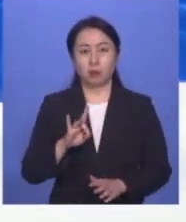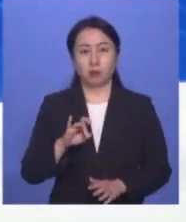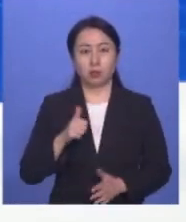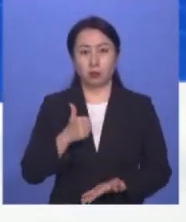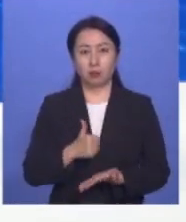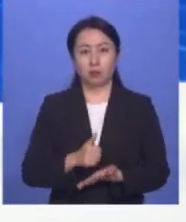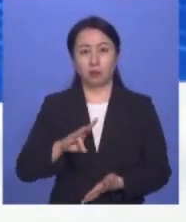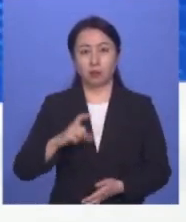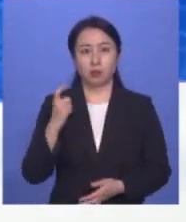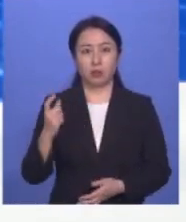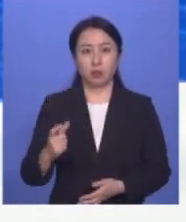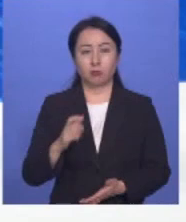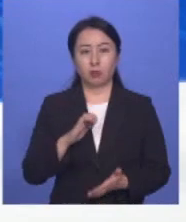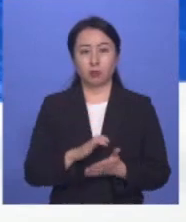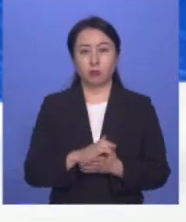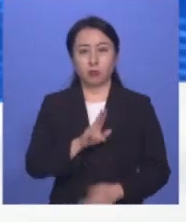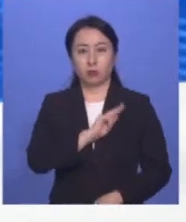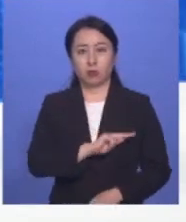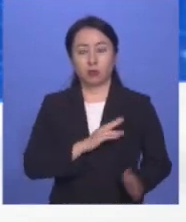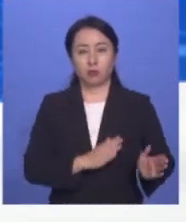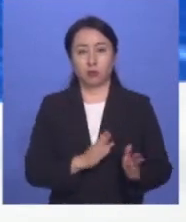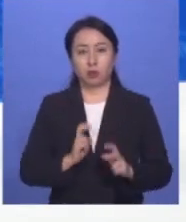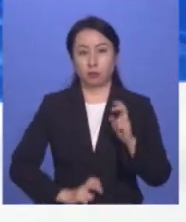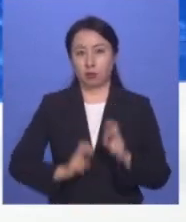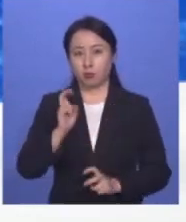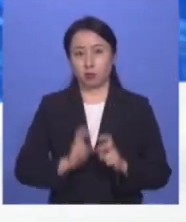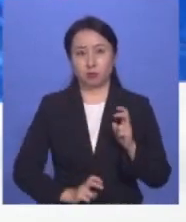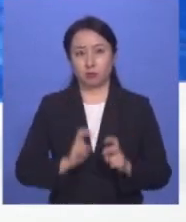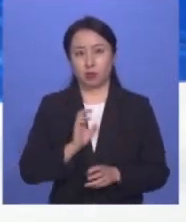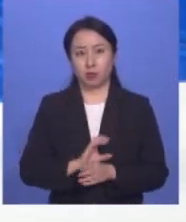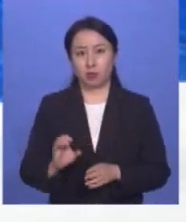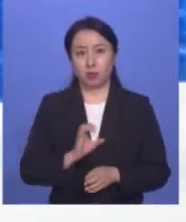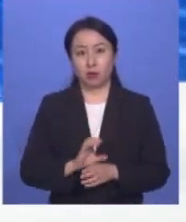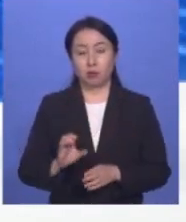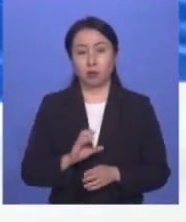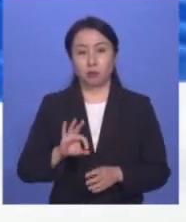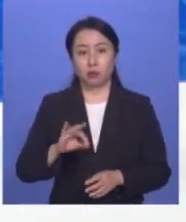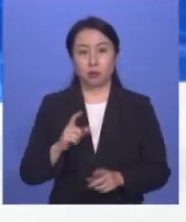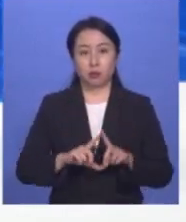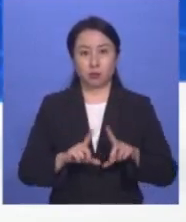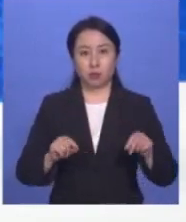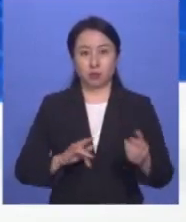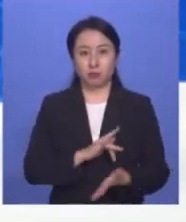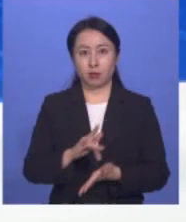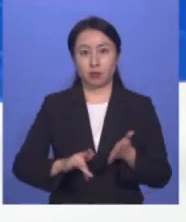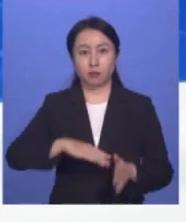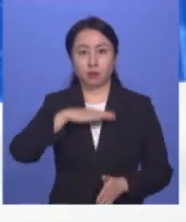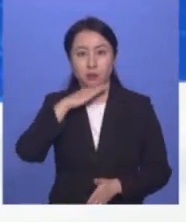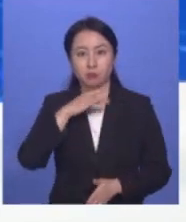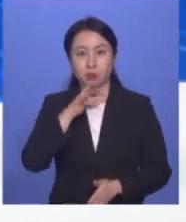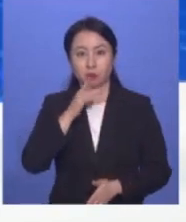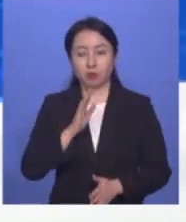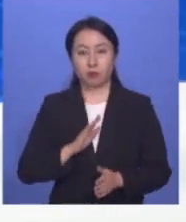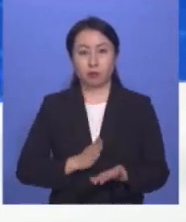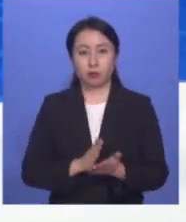В Кызылжарском глава нацэкономики ознакомился с деятельностью ряда промышленных предприятий, производственные и социальные объекты в